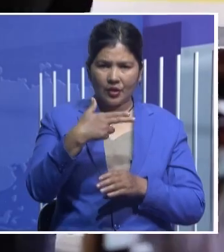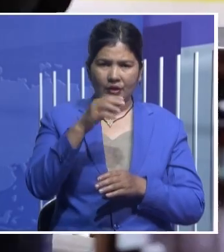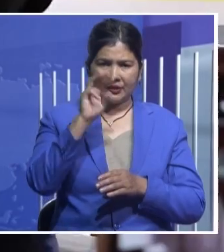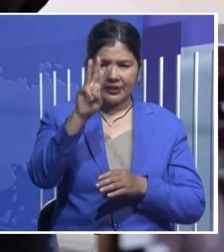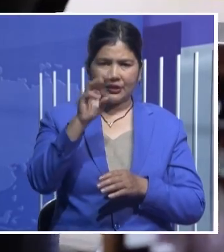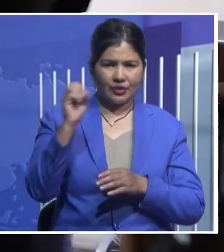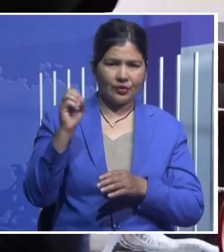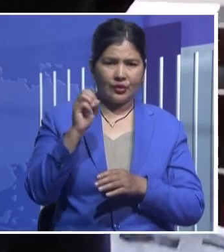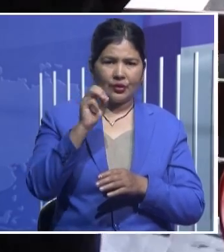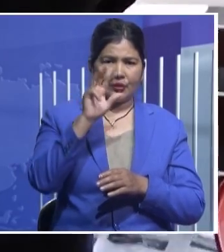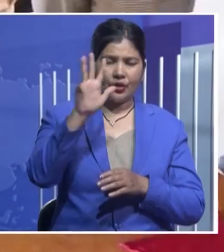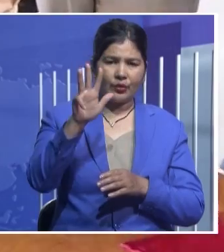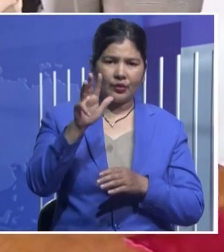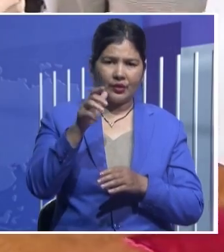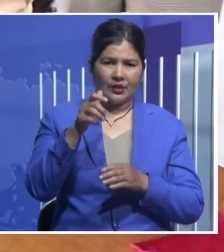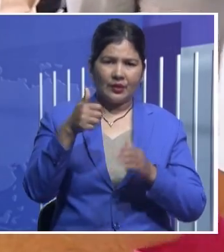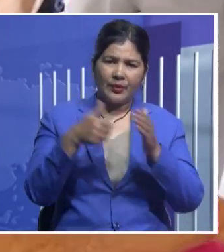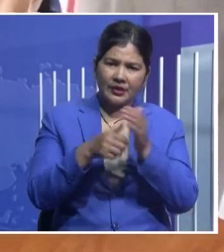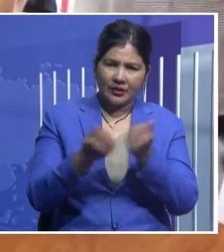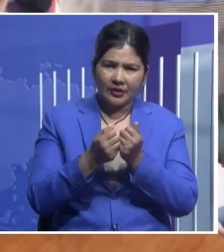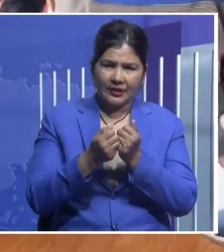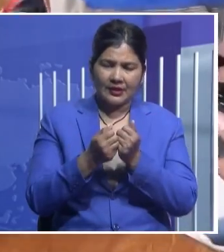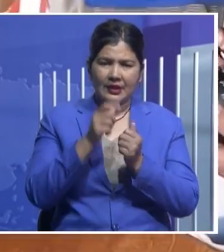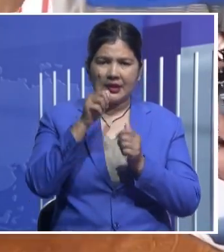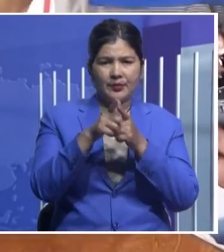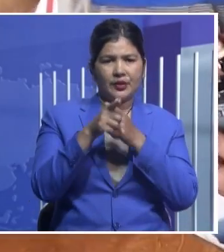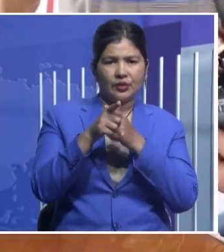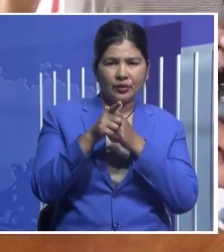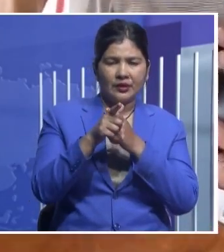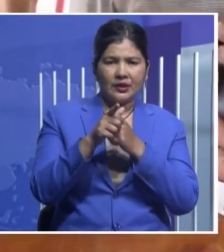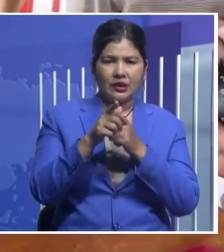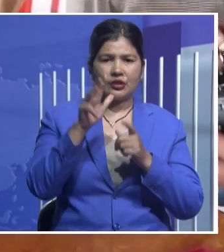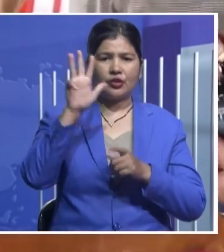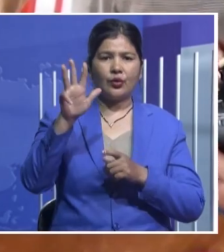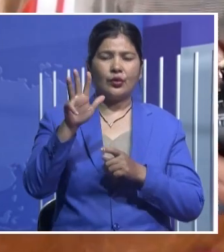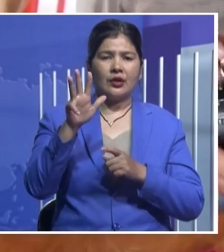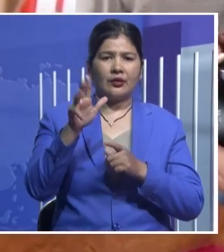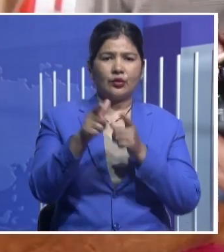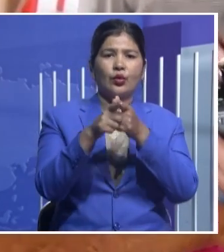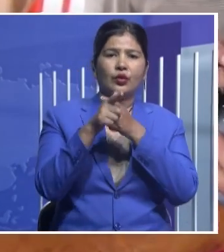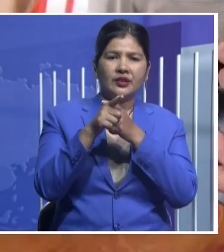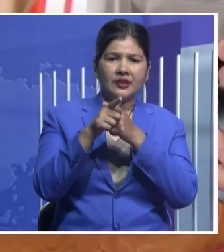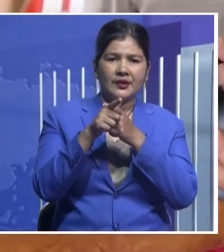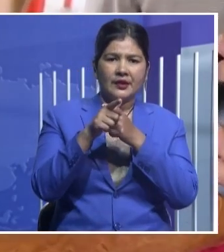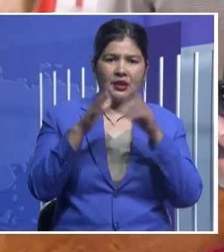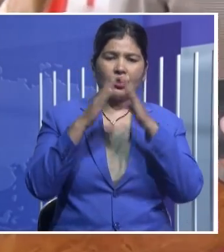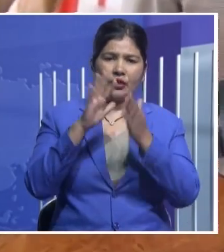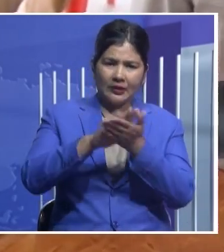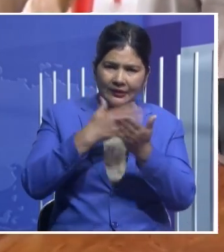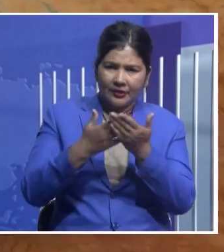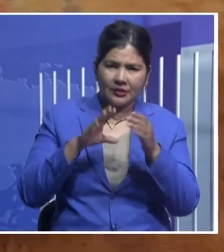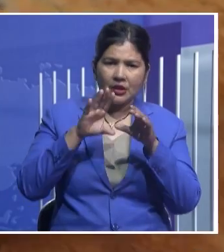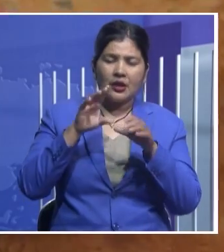01025630 29 नम्बरको कार चेक जाँच गर्ने क्रममा एक खान अटोमेटिक पिस्तोल, सो पिस्तोलमा लाग्ने 9 राउन्ड गोलीसहित घरेलु हात हतियार समेत फेला